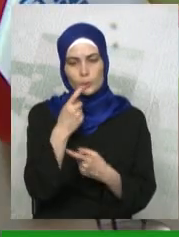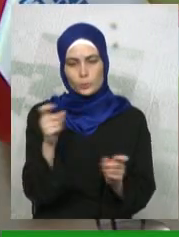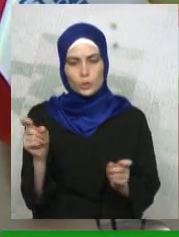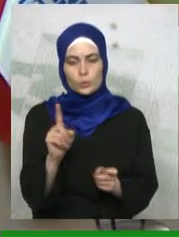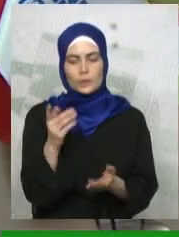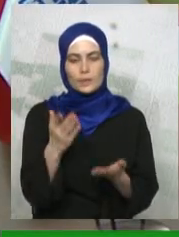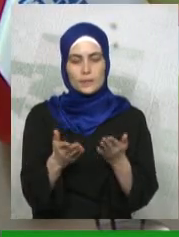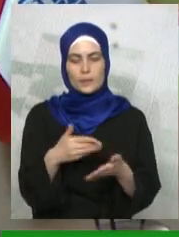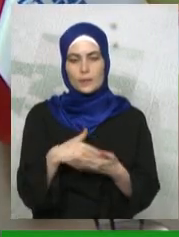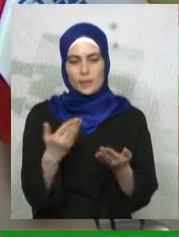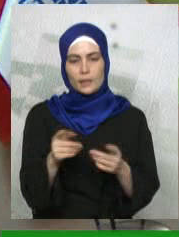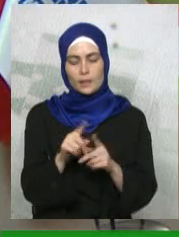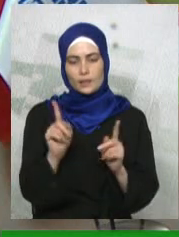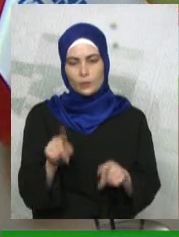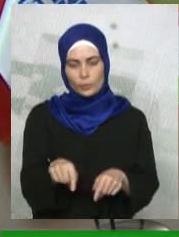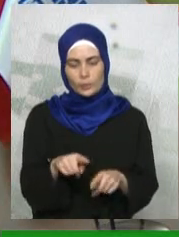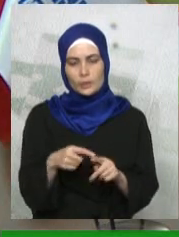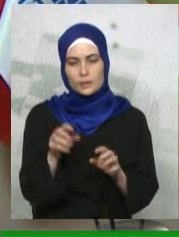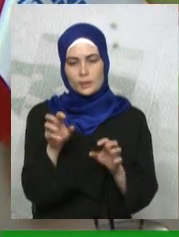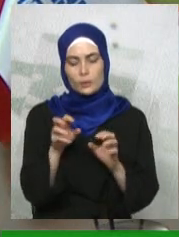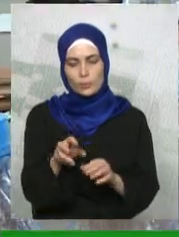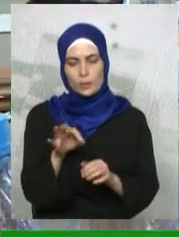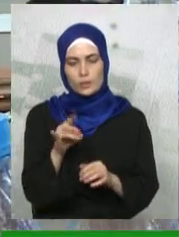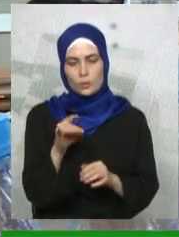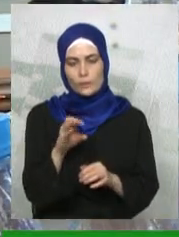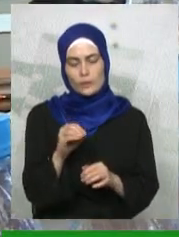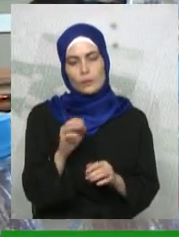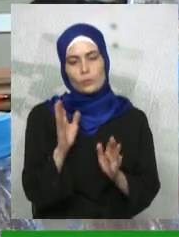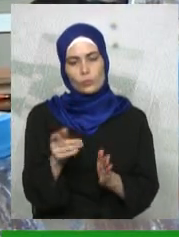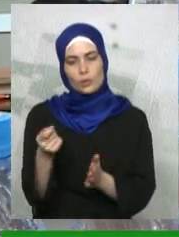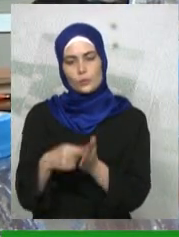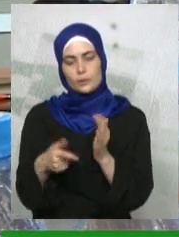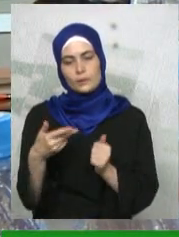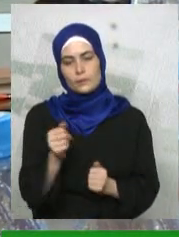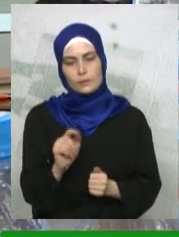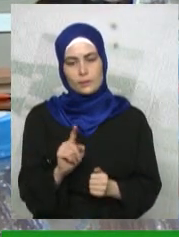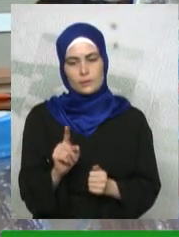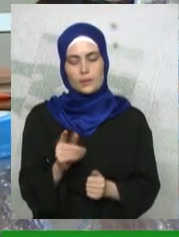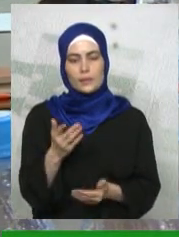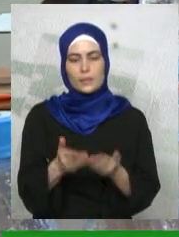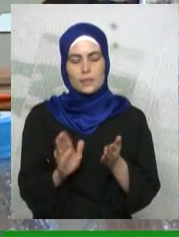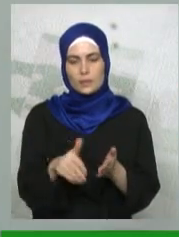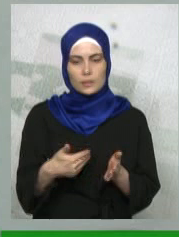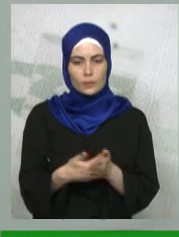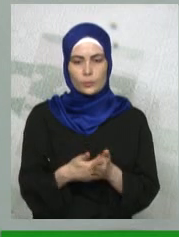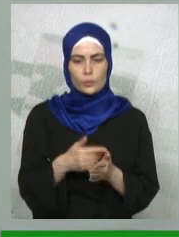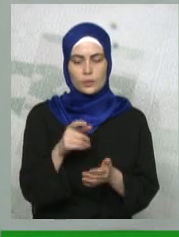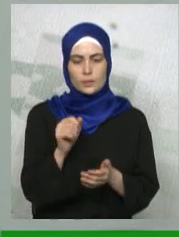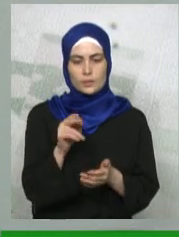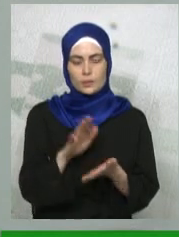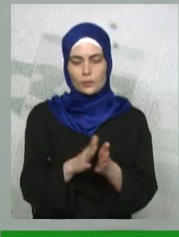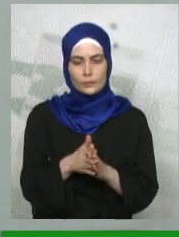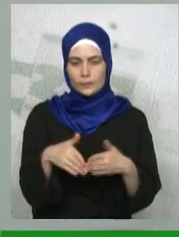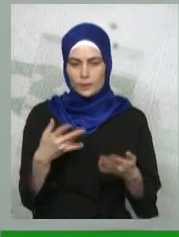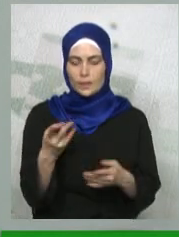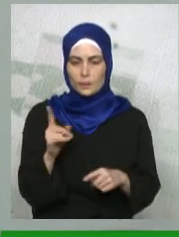договора на ВДГО – законное основание, чтобы отключить подачу газа. И если до сих пор такое соглашение не заключено, стоит поторопиться,